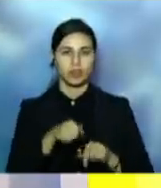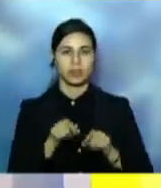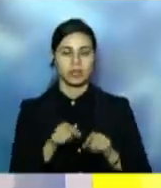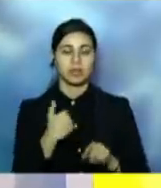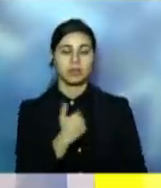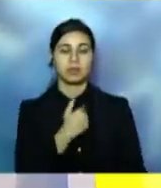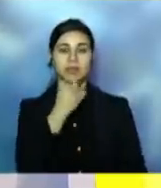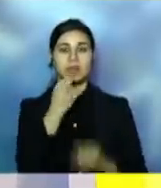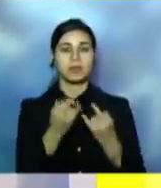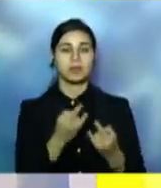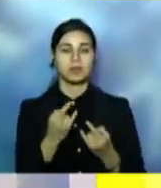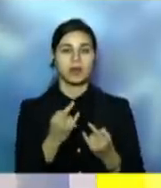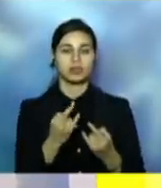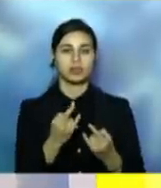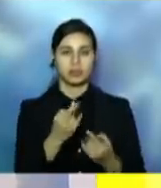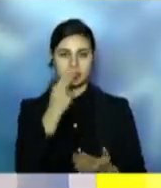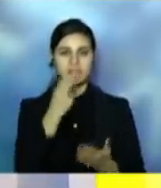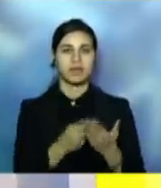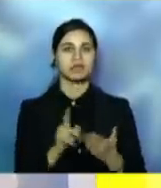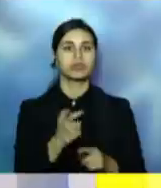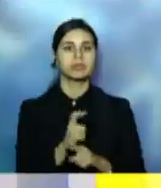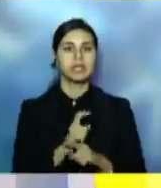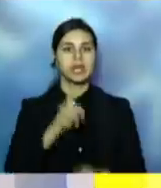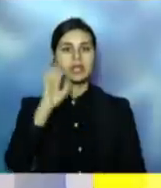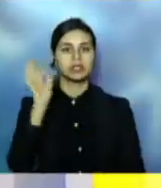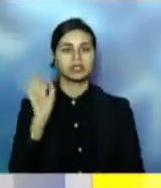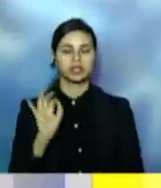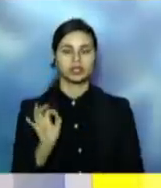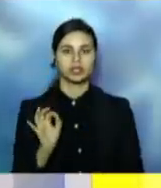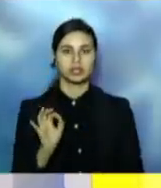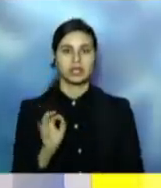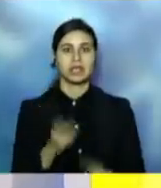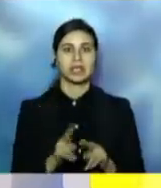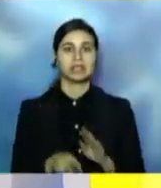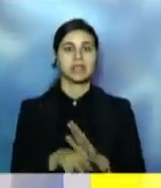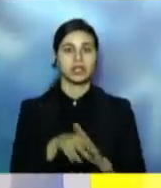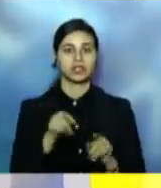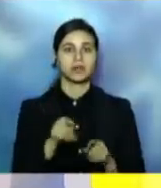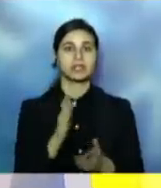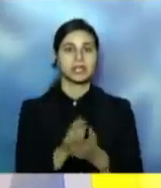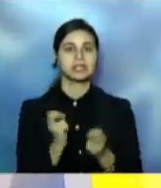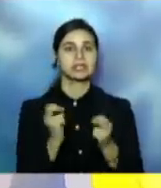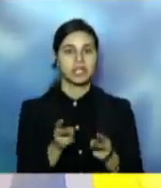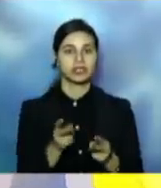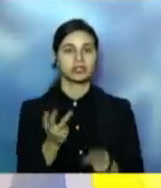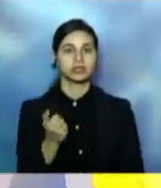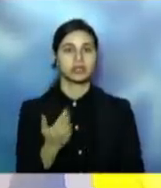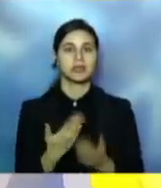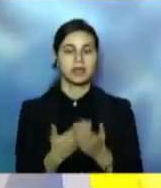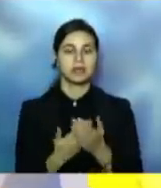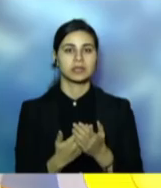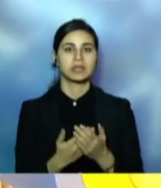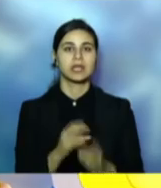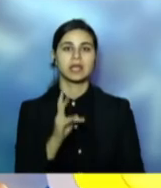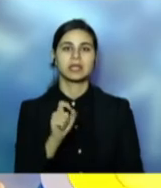მინდა მაყურებელს ვაჩვენო, რომ ძალიან ხშირად ეს არჩევანი არის სახიფათო ხოლმე. მაგალითად,